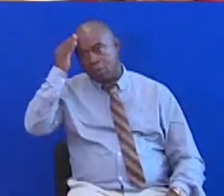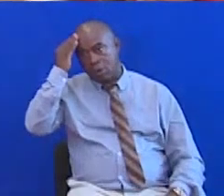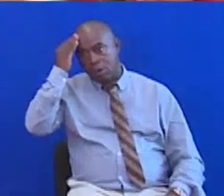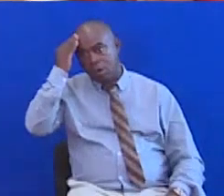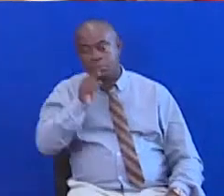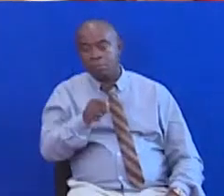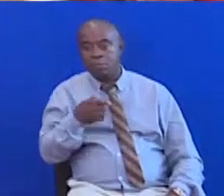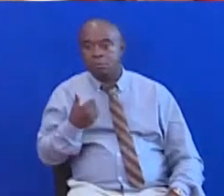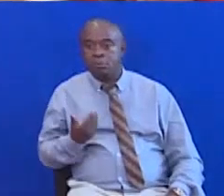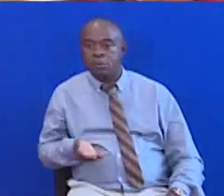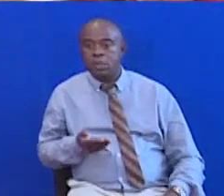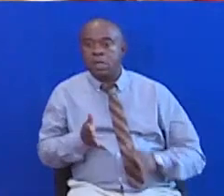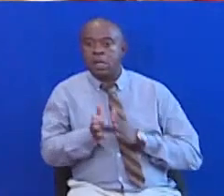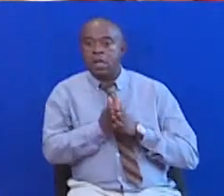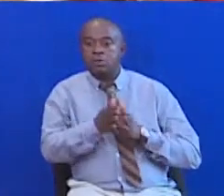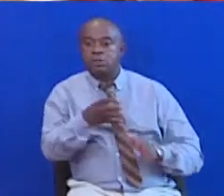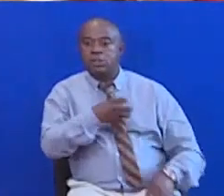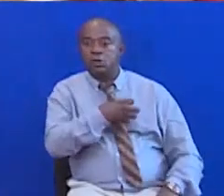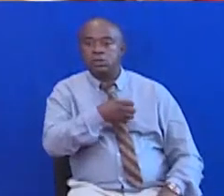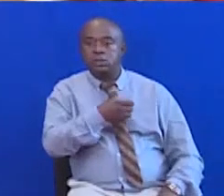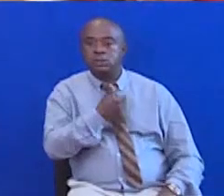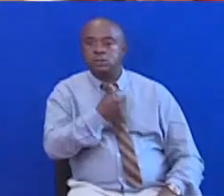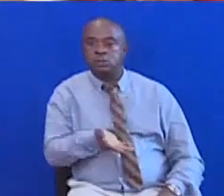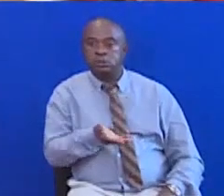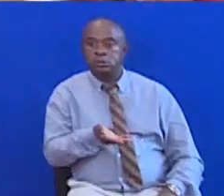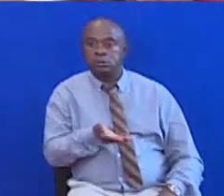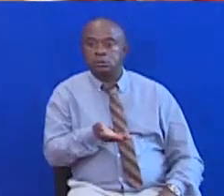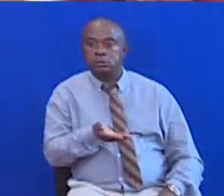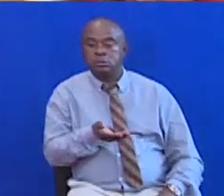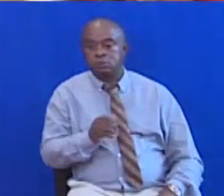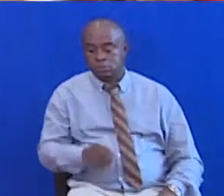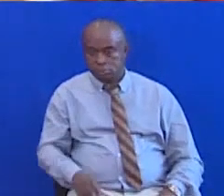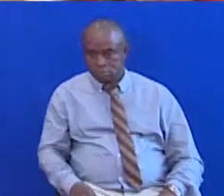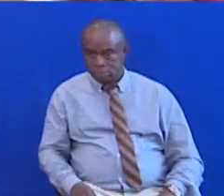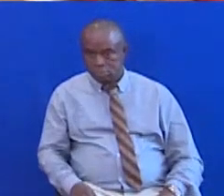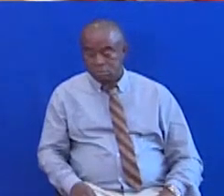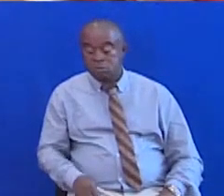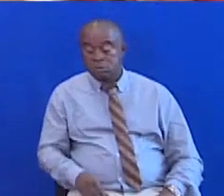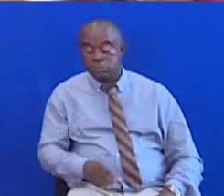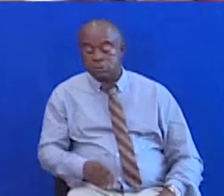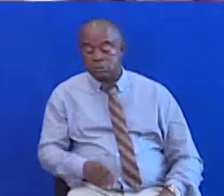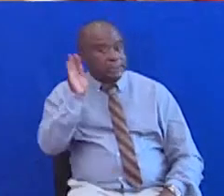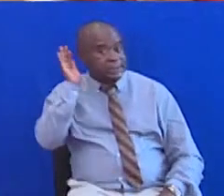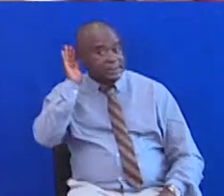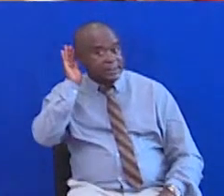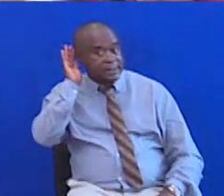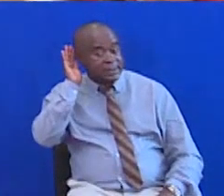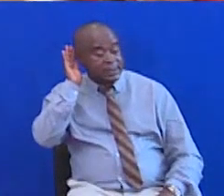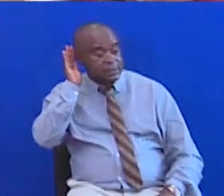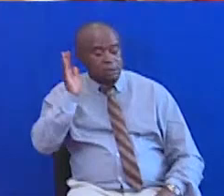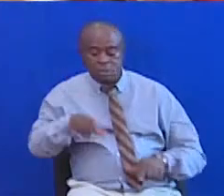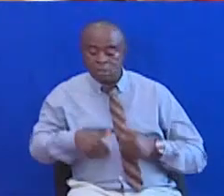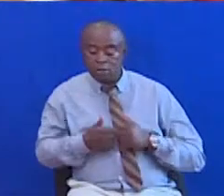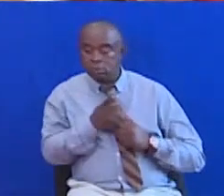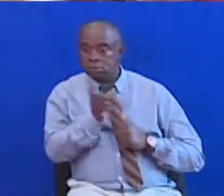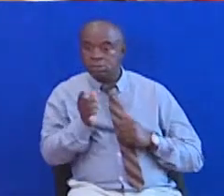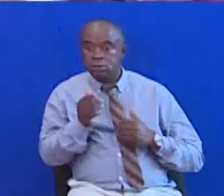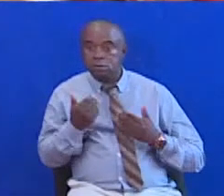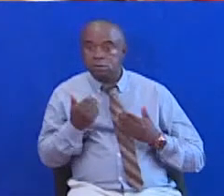humbleness ya waziri na timu yake. Hamna shida na mtu, nasikiliza. Lakini kama